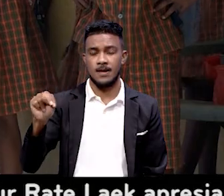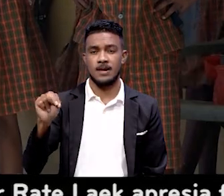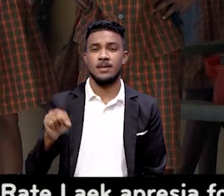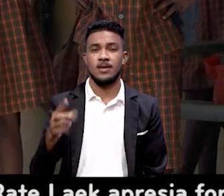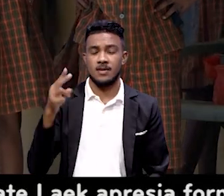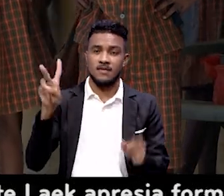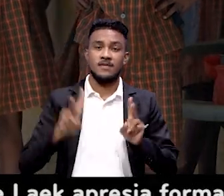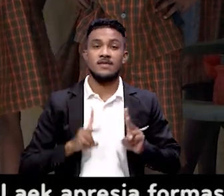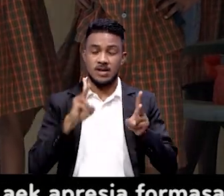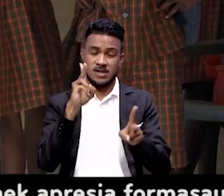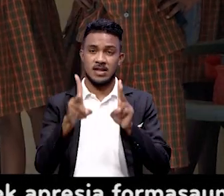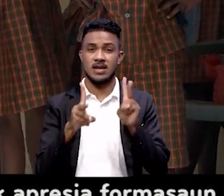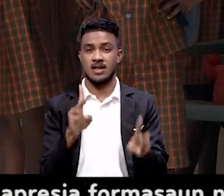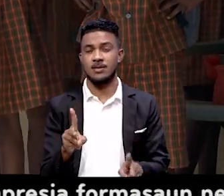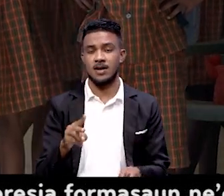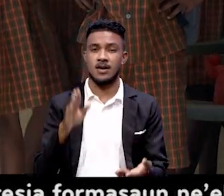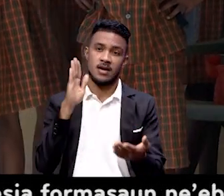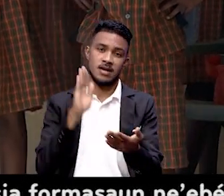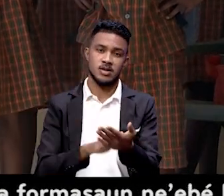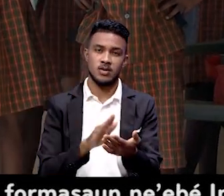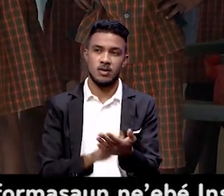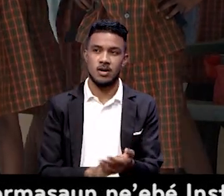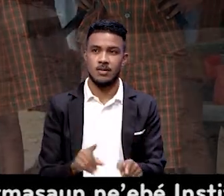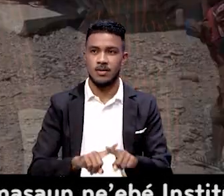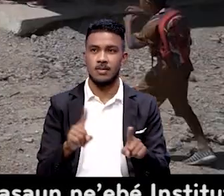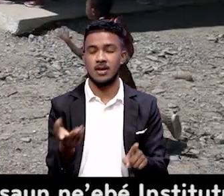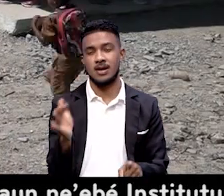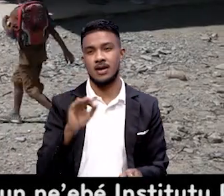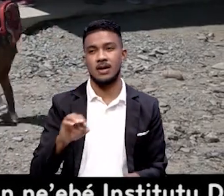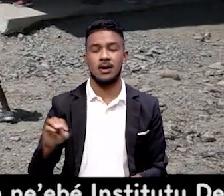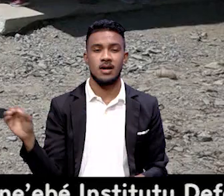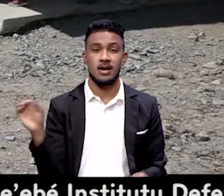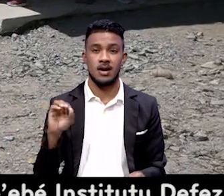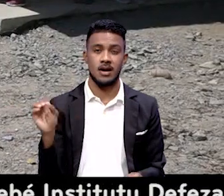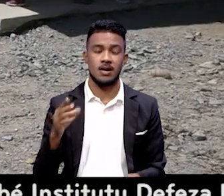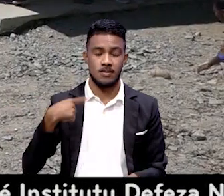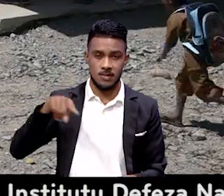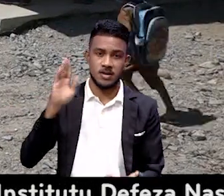tambala heliu osambania atu sosa buat rumah banghira ni amlaha.